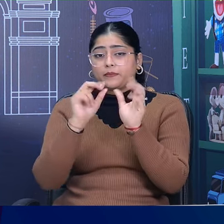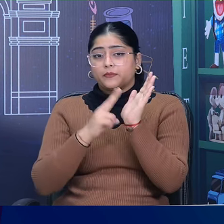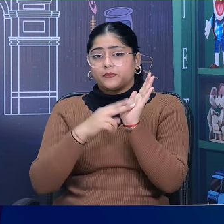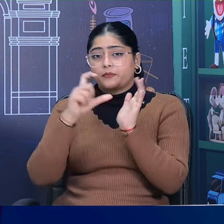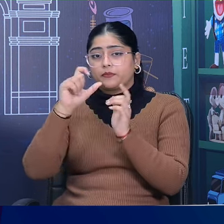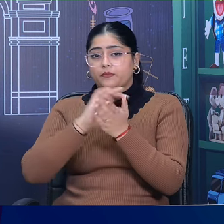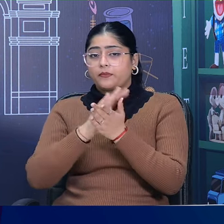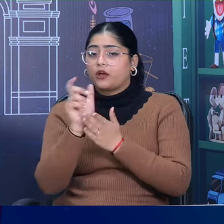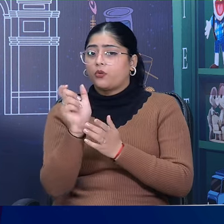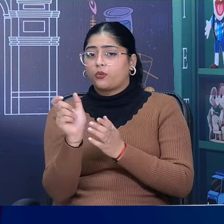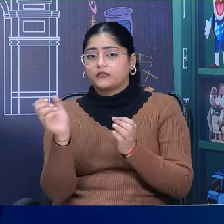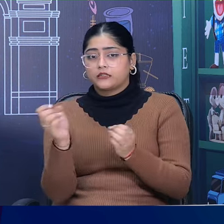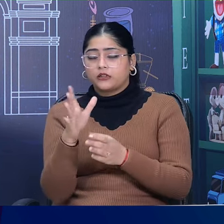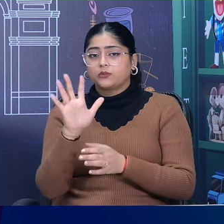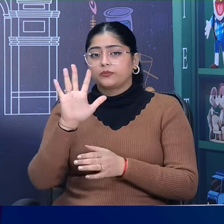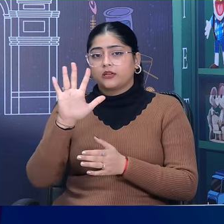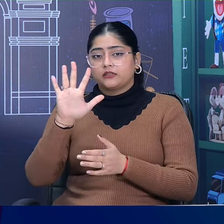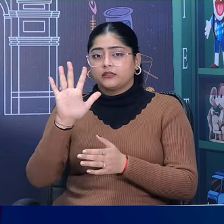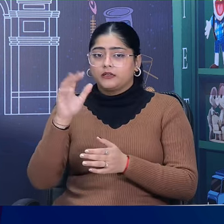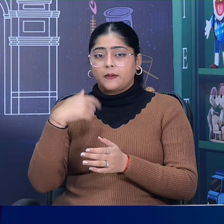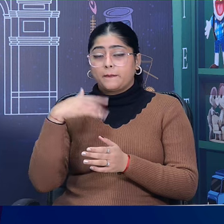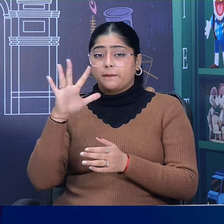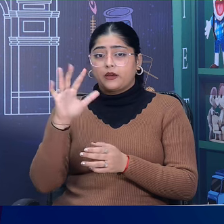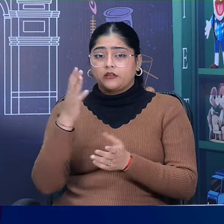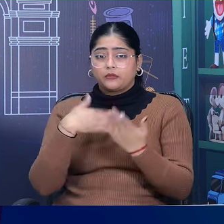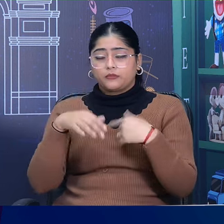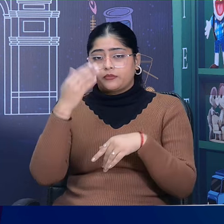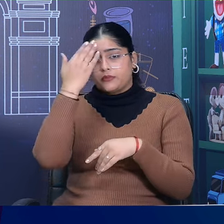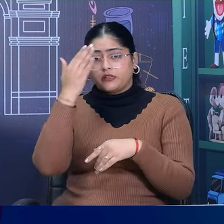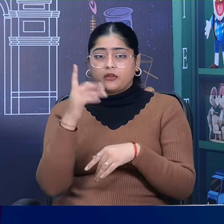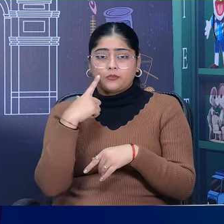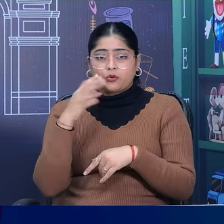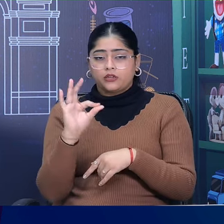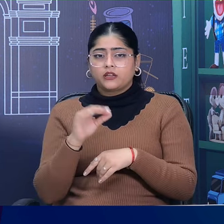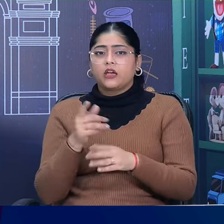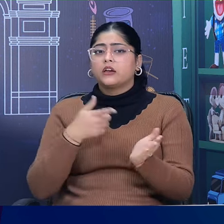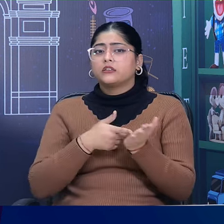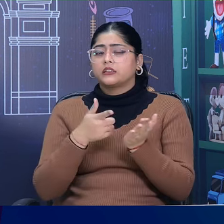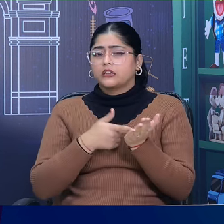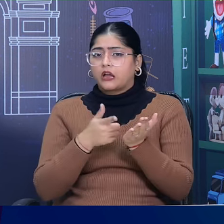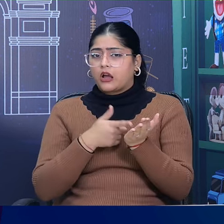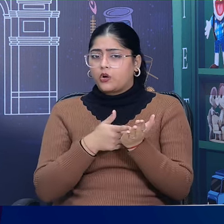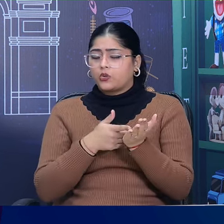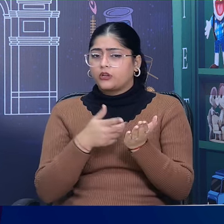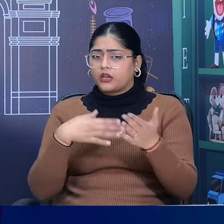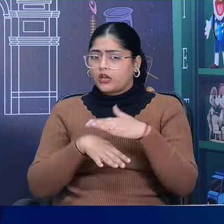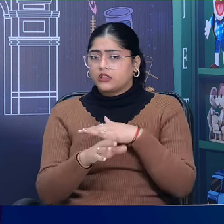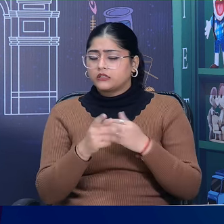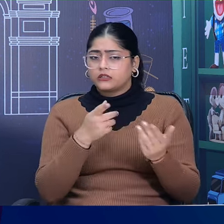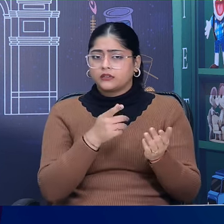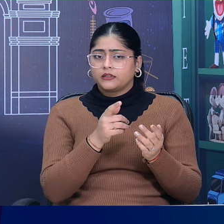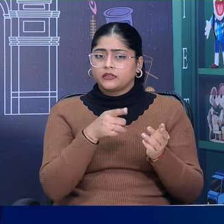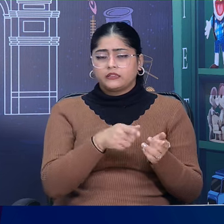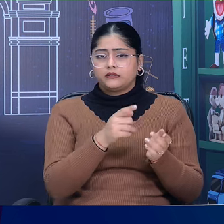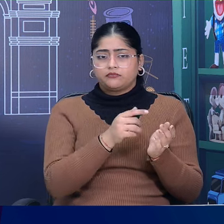गांव में जिनका राज होता है गांव में और आप यही सोचते होंगे कि क्या गांव में ही पंचायती राज चलता है या फिर शहरों में भी किसी तरह से